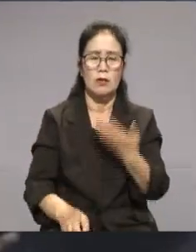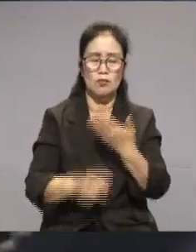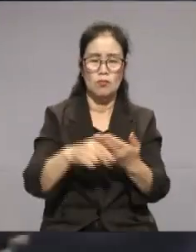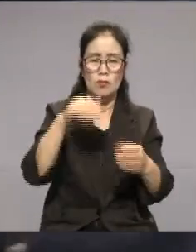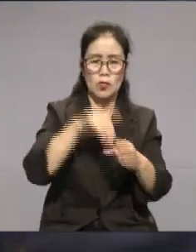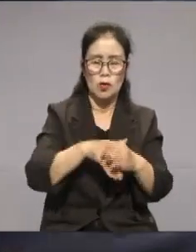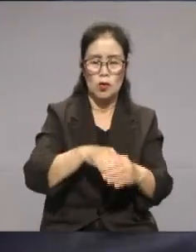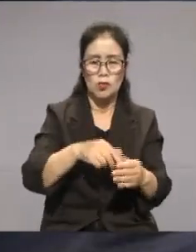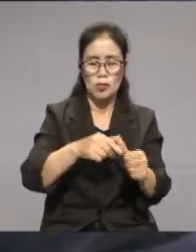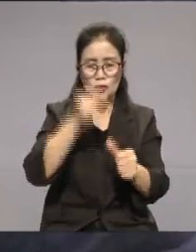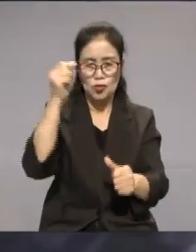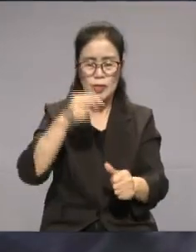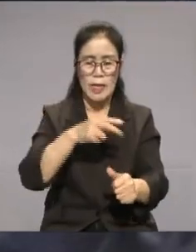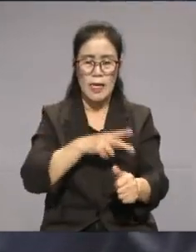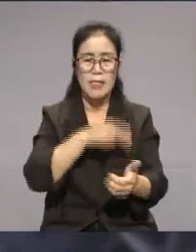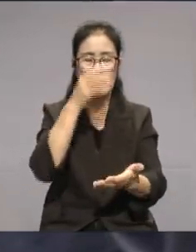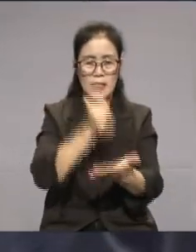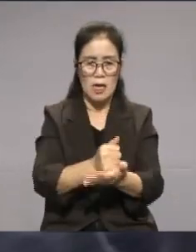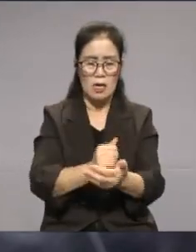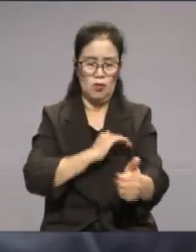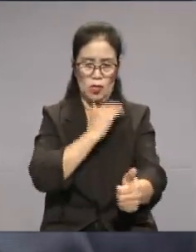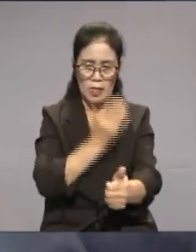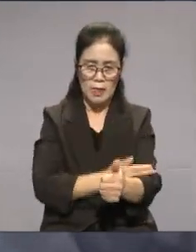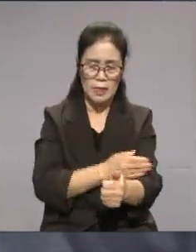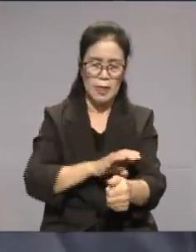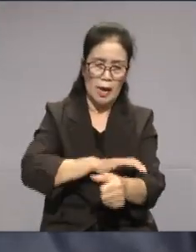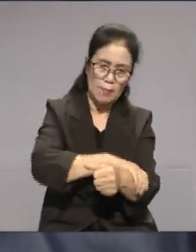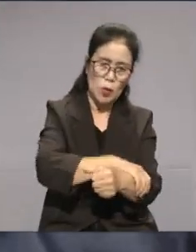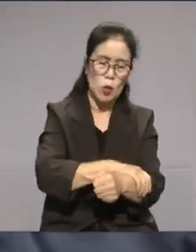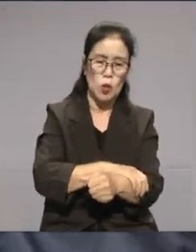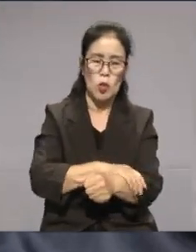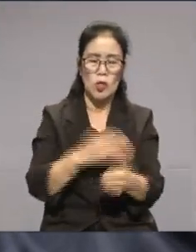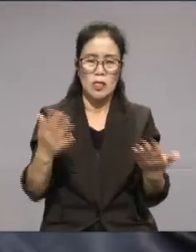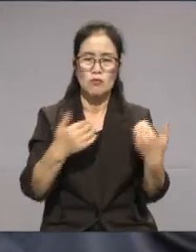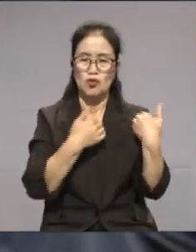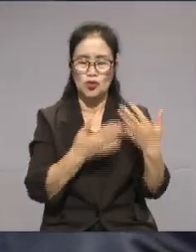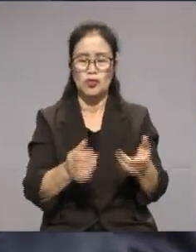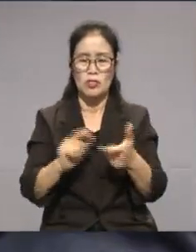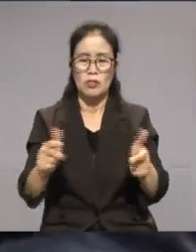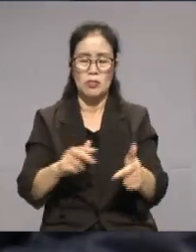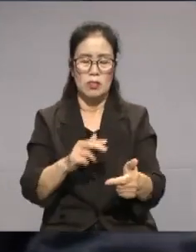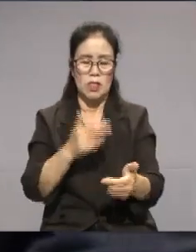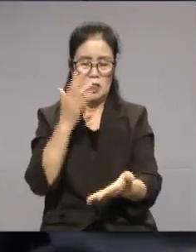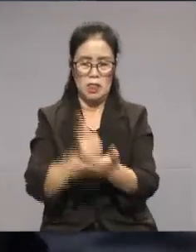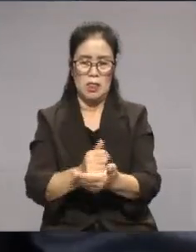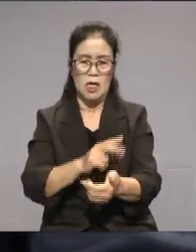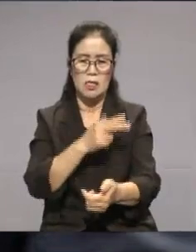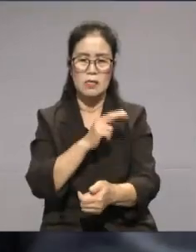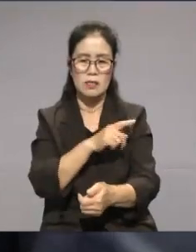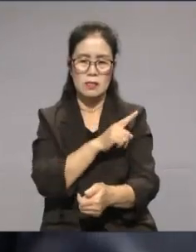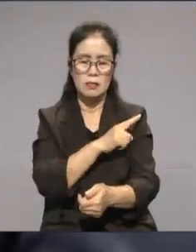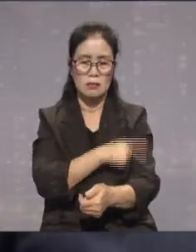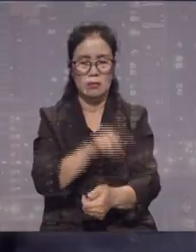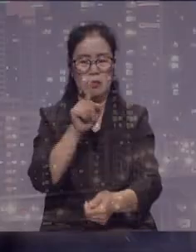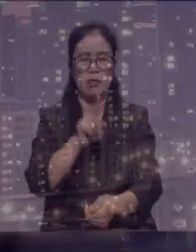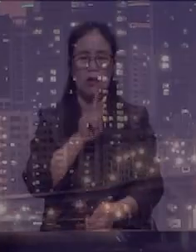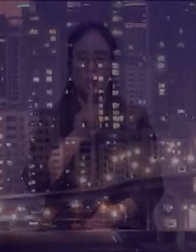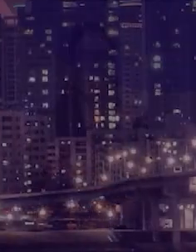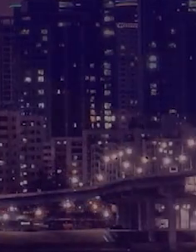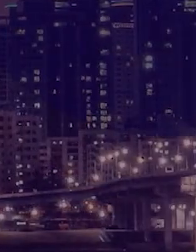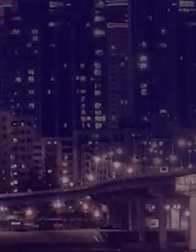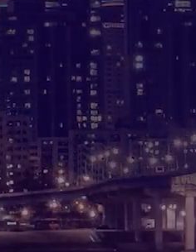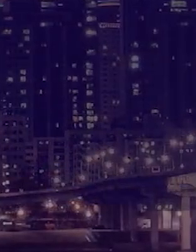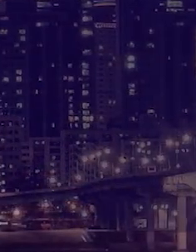선거로 선출된 의장이며 권한 남용 직무유기 등 의장으로서 자격이 없다고 판단했다고 전 습니다